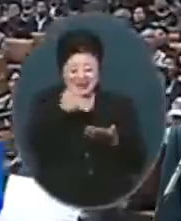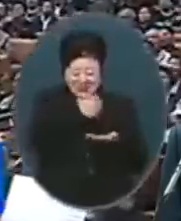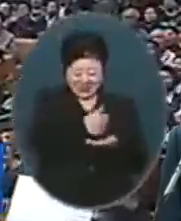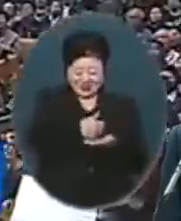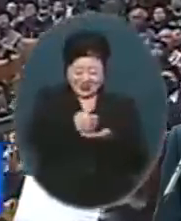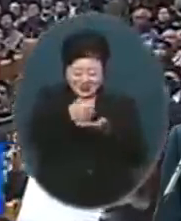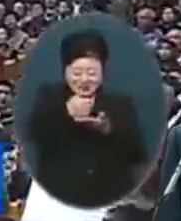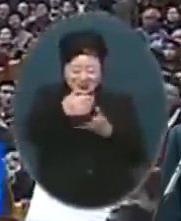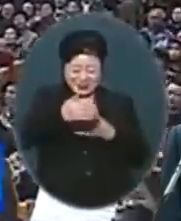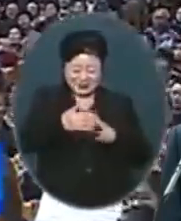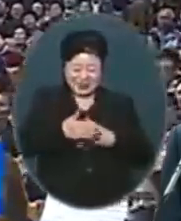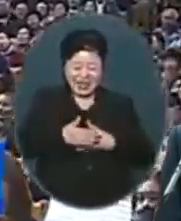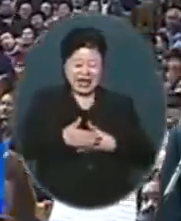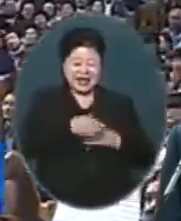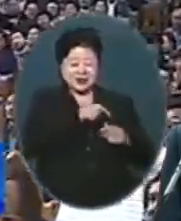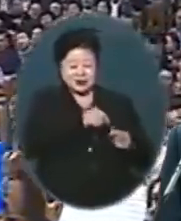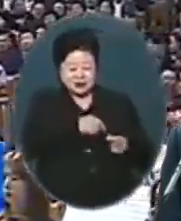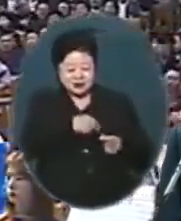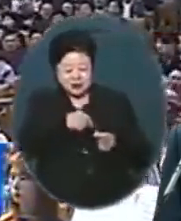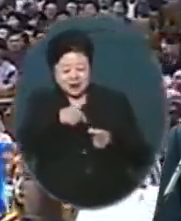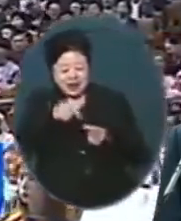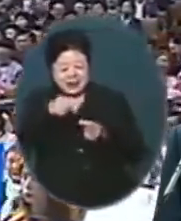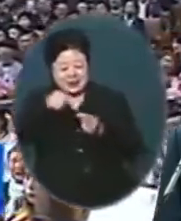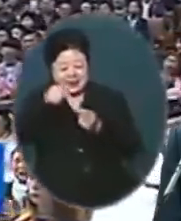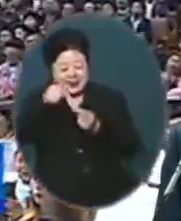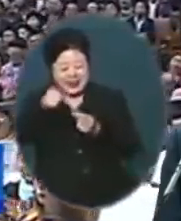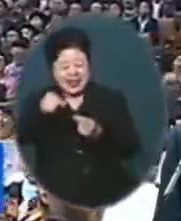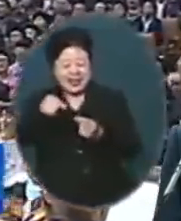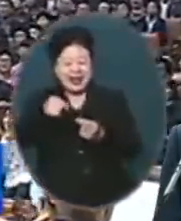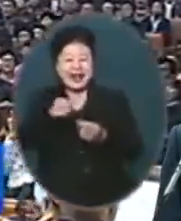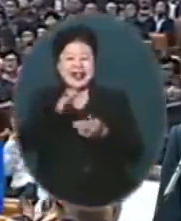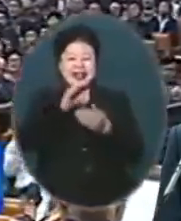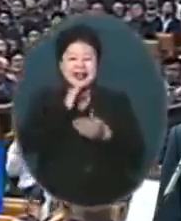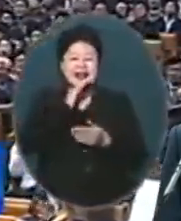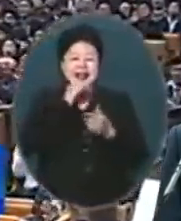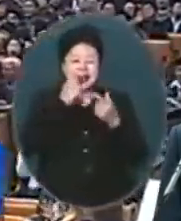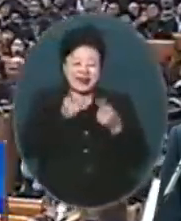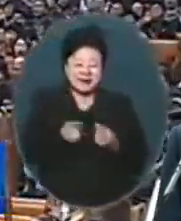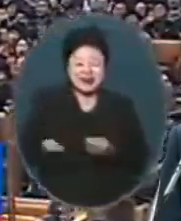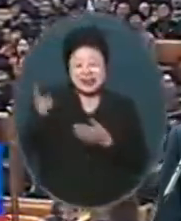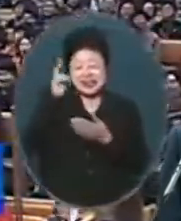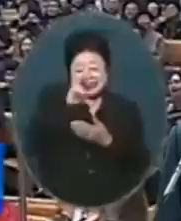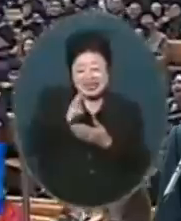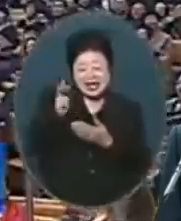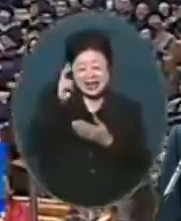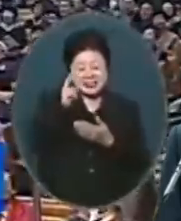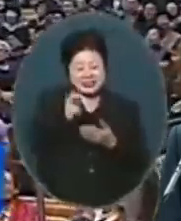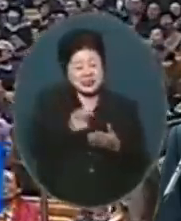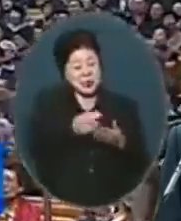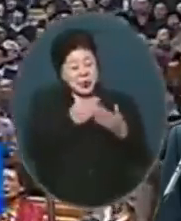찬송하세 주님 나를 구하셨네